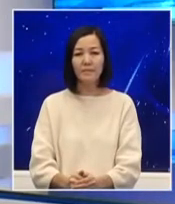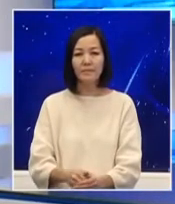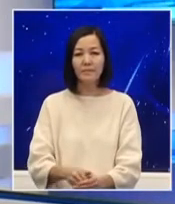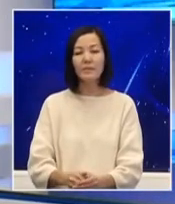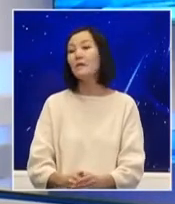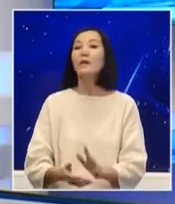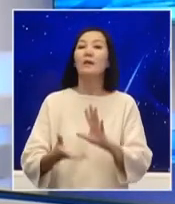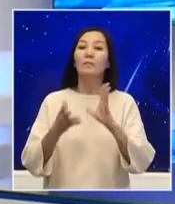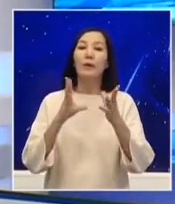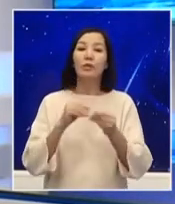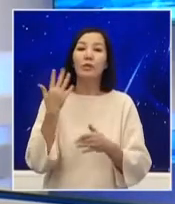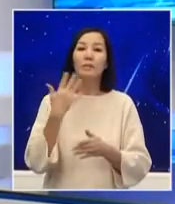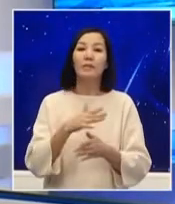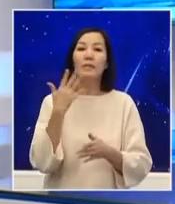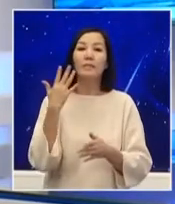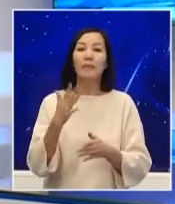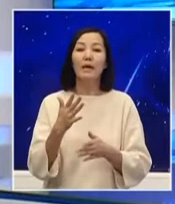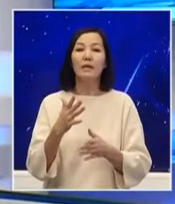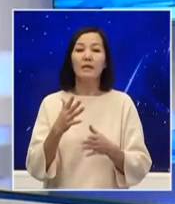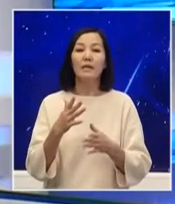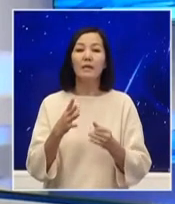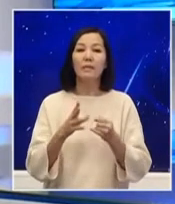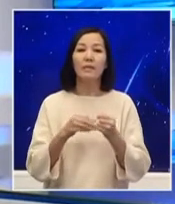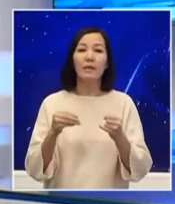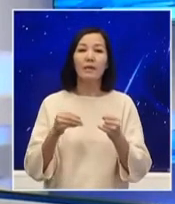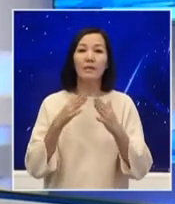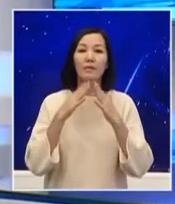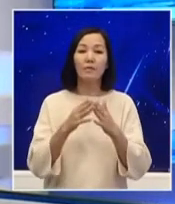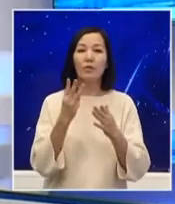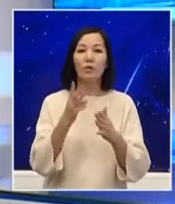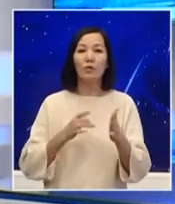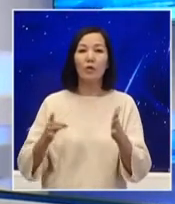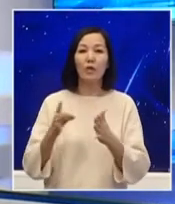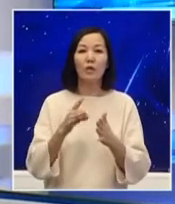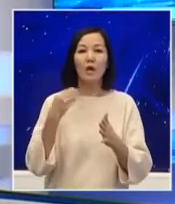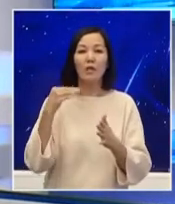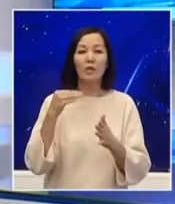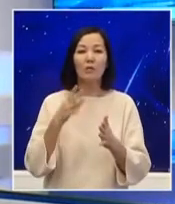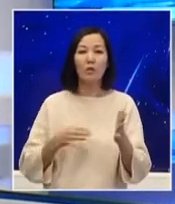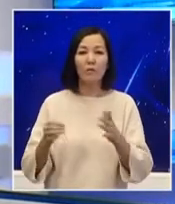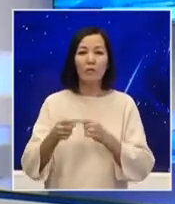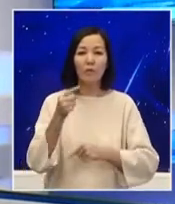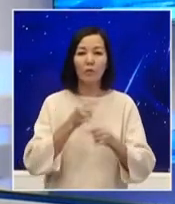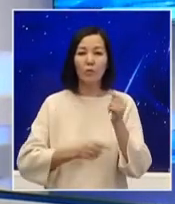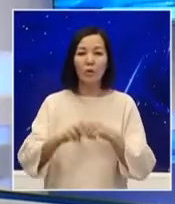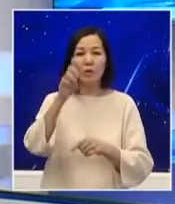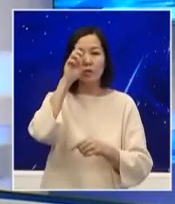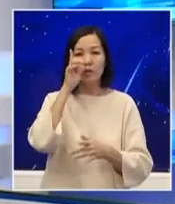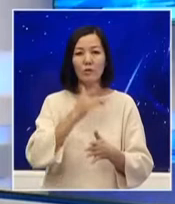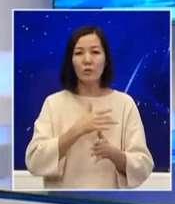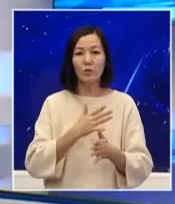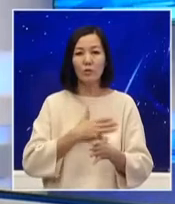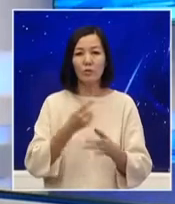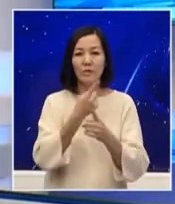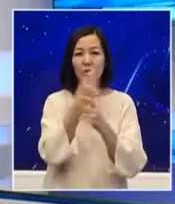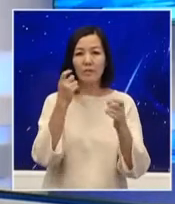Почти 55 неосвоенных посевных площадей и пастбищ в трех районах Атырауской области вернули в государственную собственность,